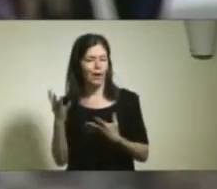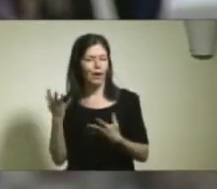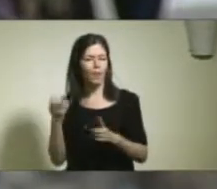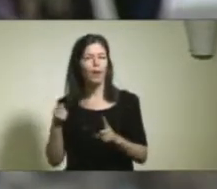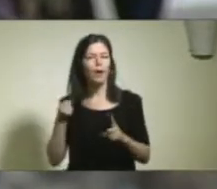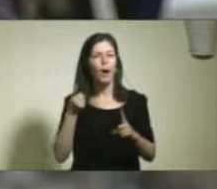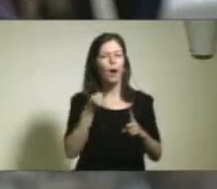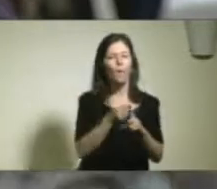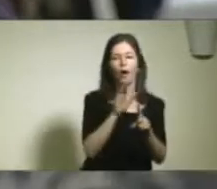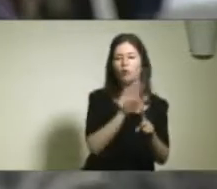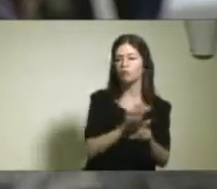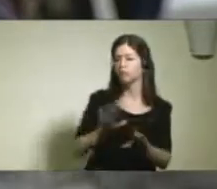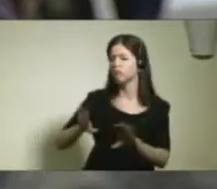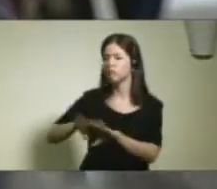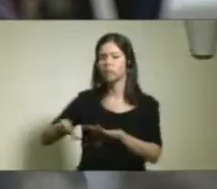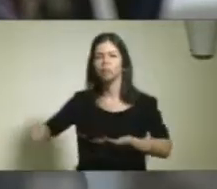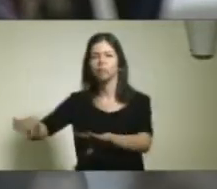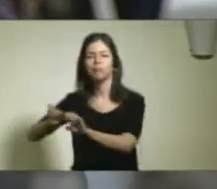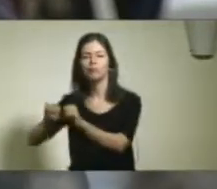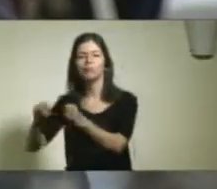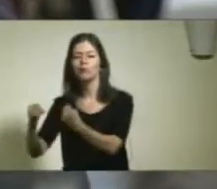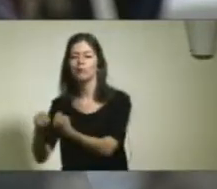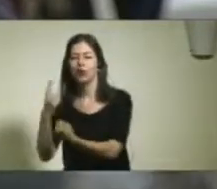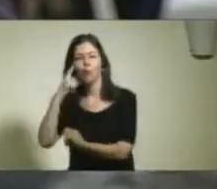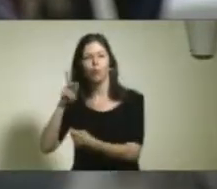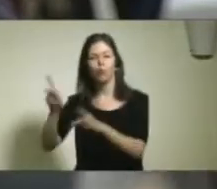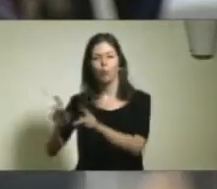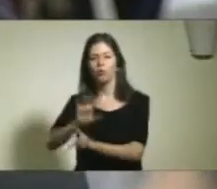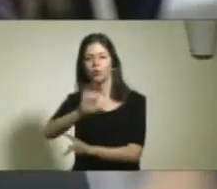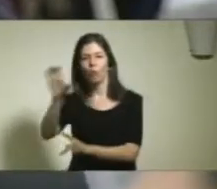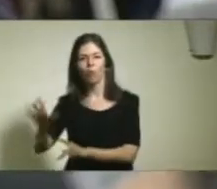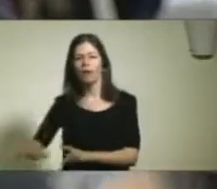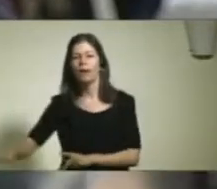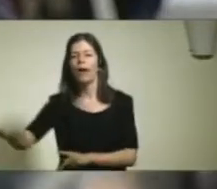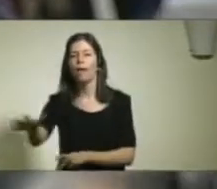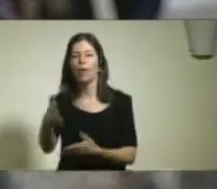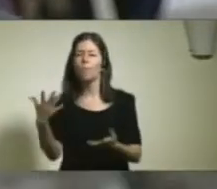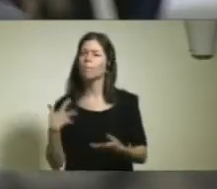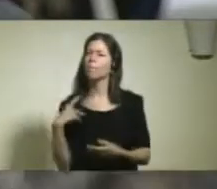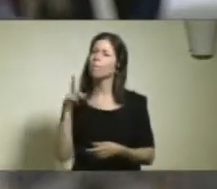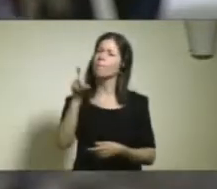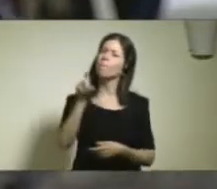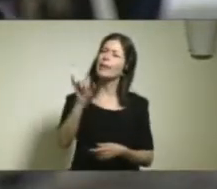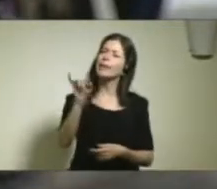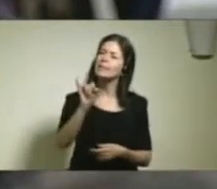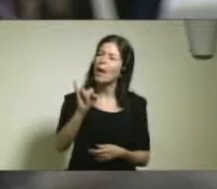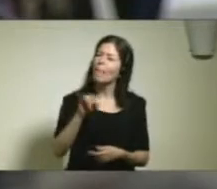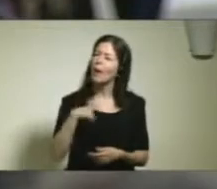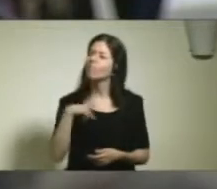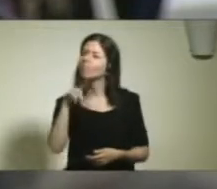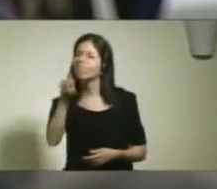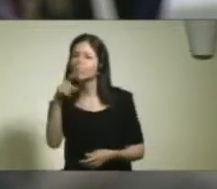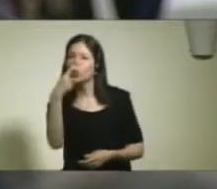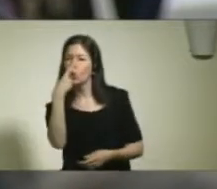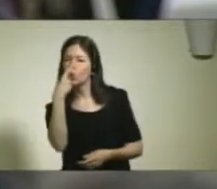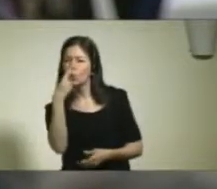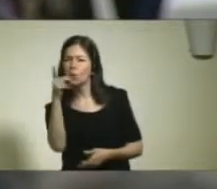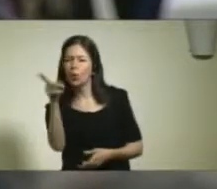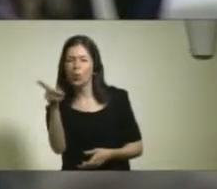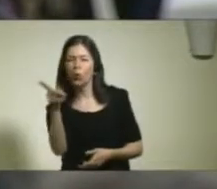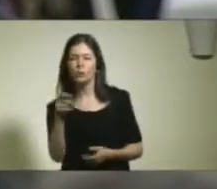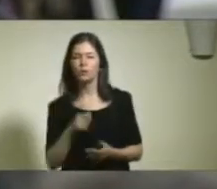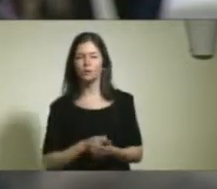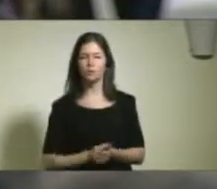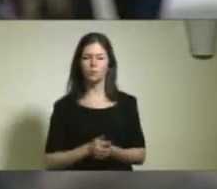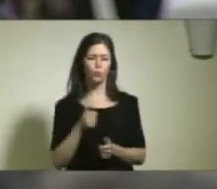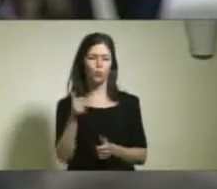couverture sociale pour tous les Canadiens. Isabelle, j'étais curieuse. Vous avez parlé de